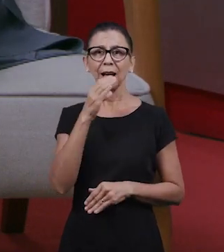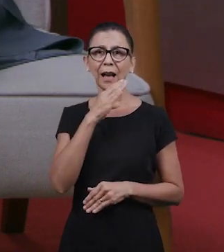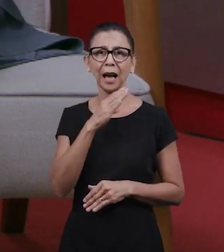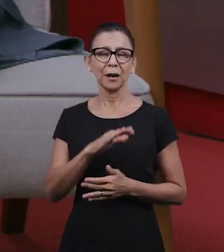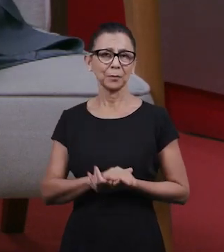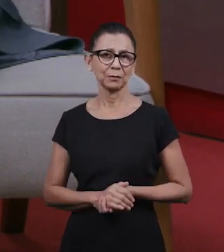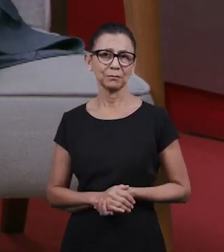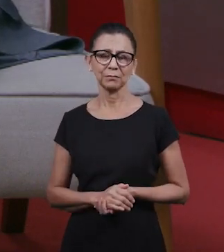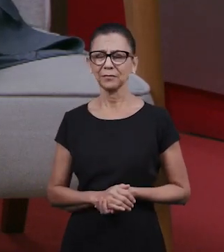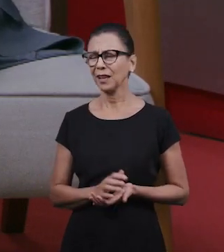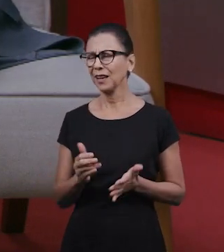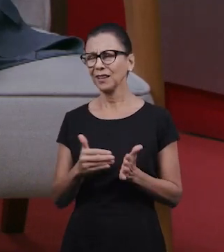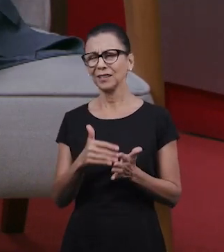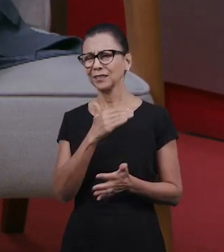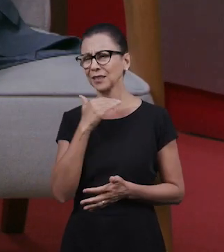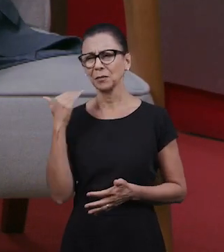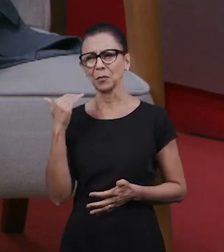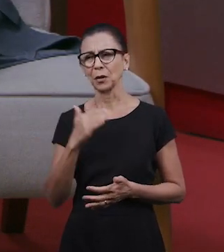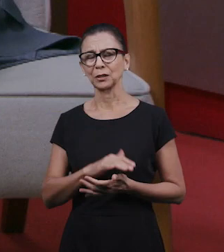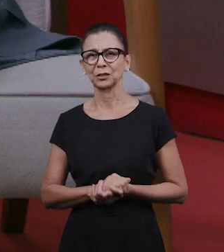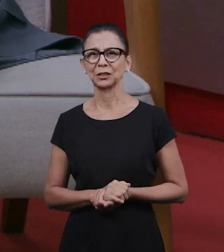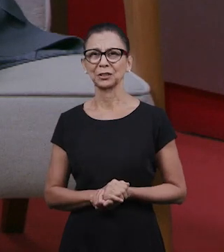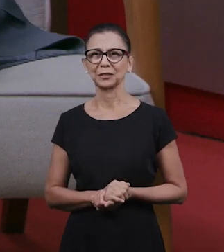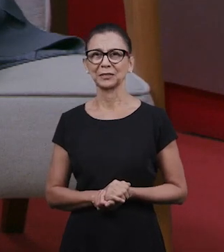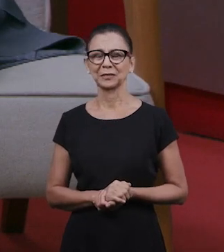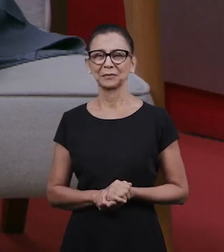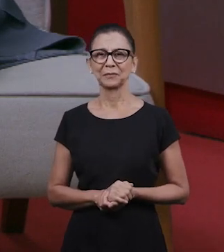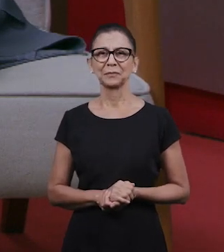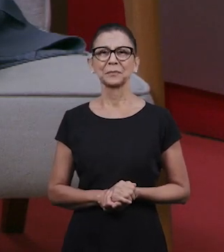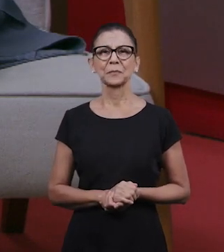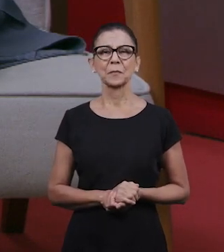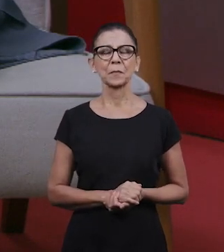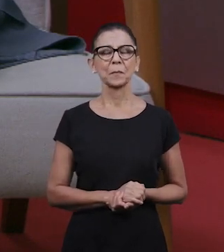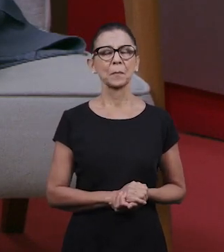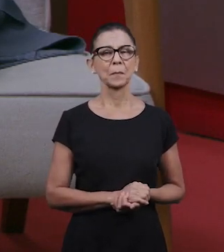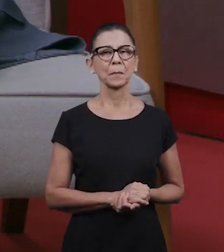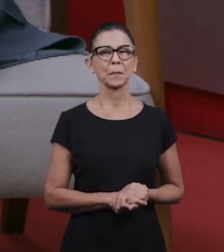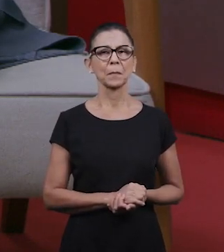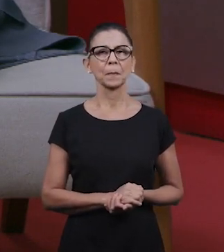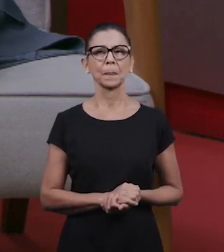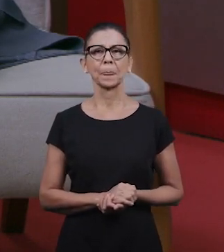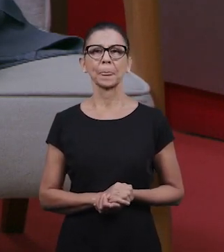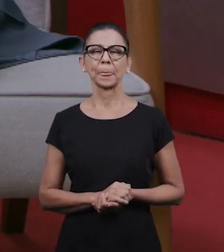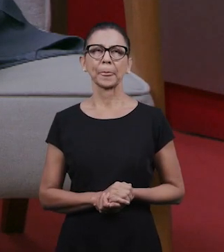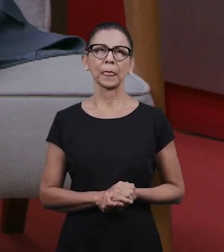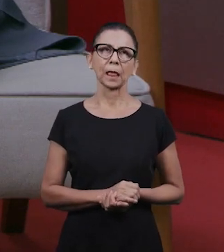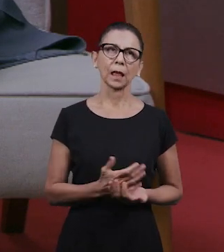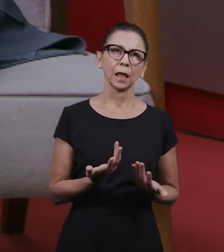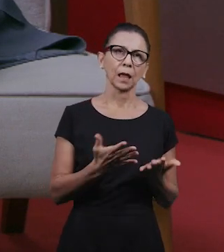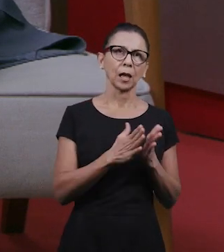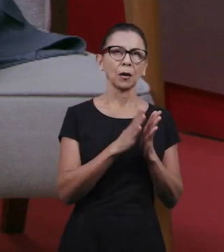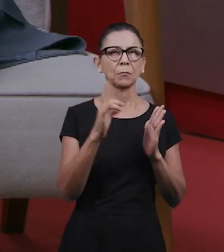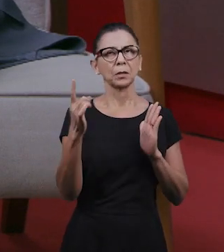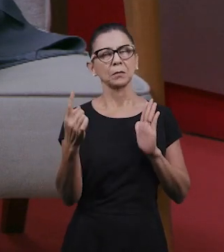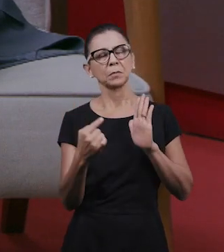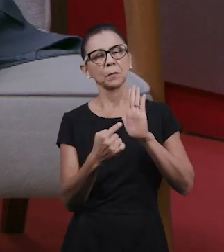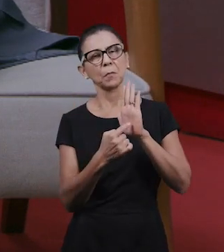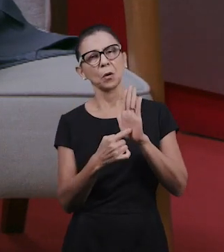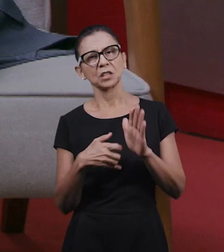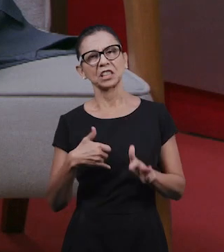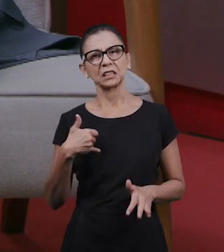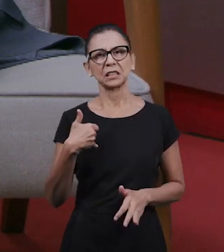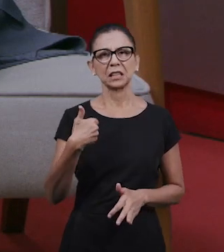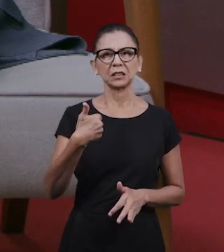Et jusqu'à la mort, non, pas besoin, c'est suffisant. La Bible parle de